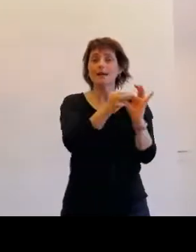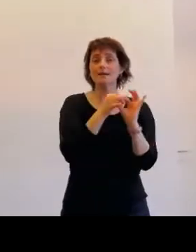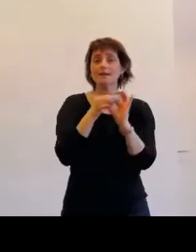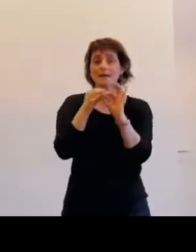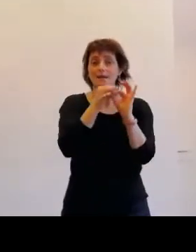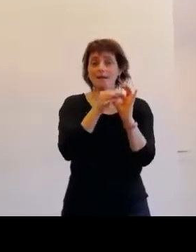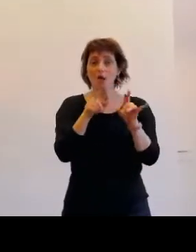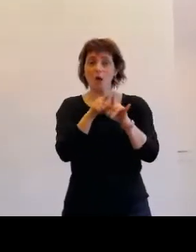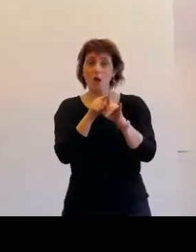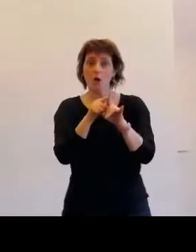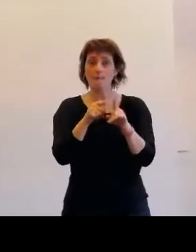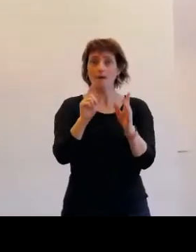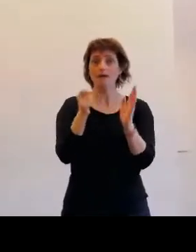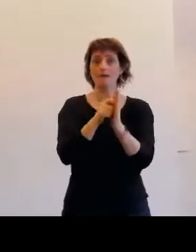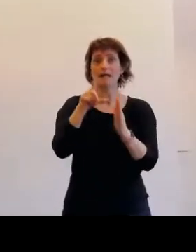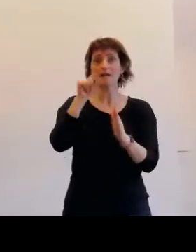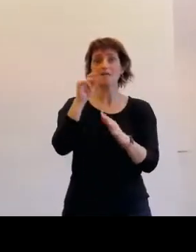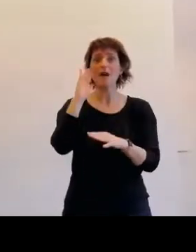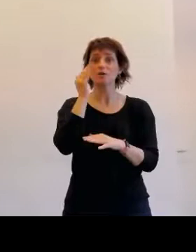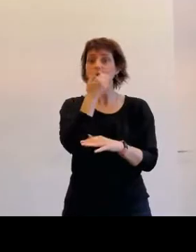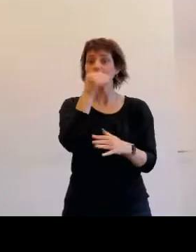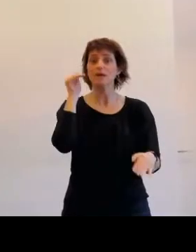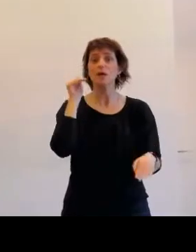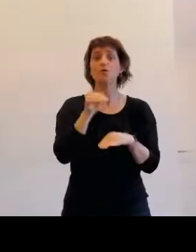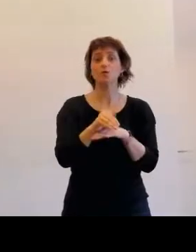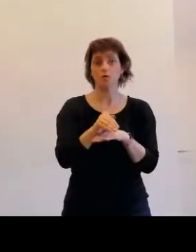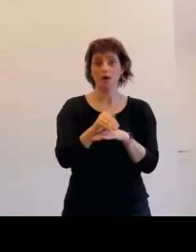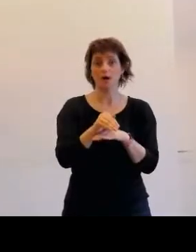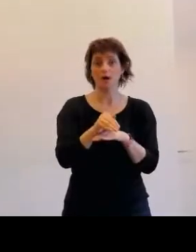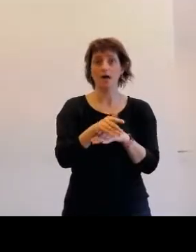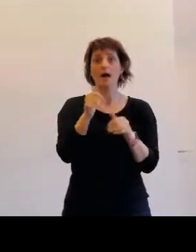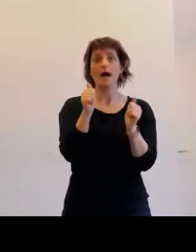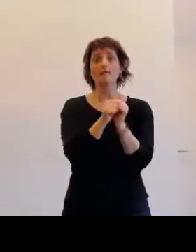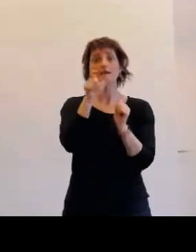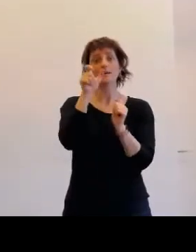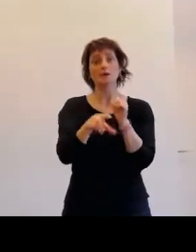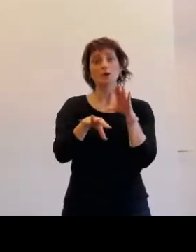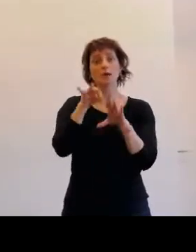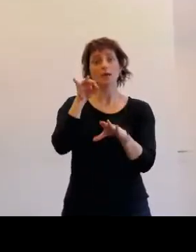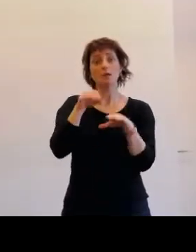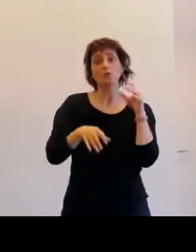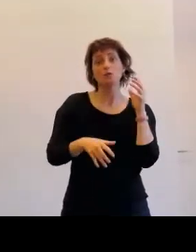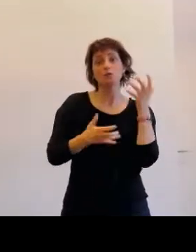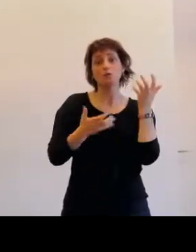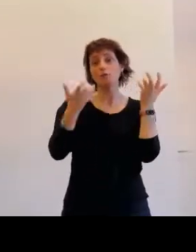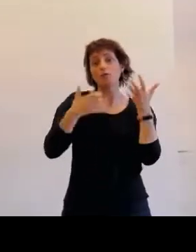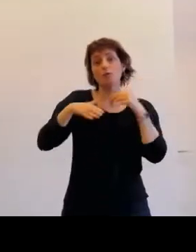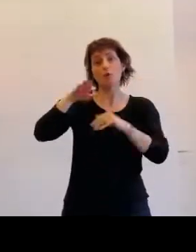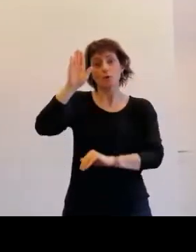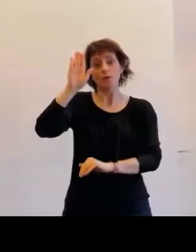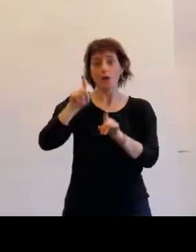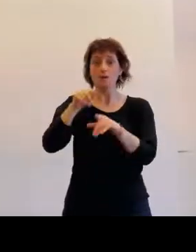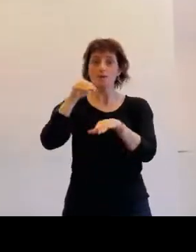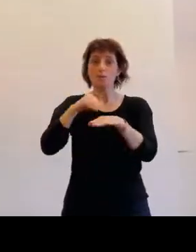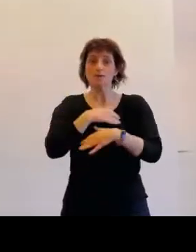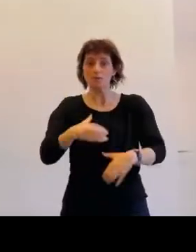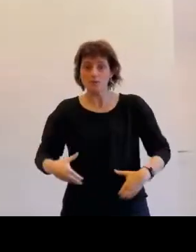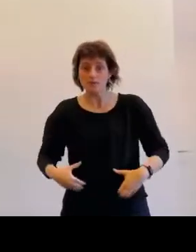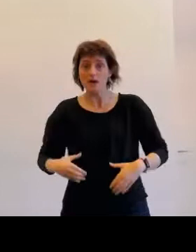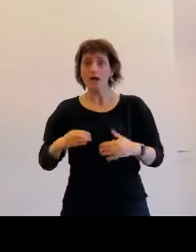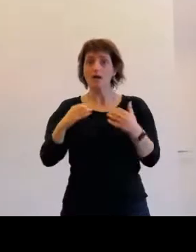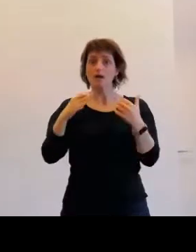test le 20 janvier au soir qui a mobilisé avec les élus volontaires et tous les conseillers municipaux y avaient été associés, le